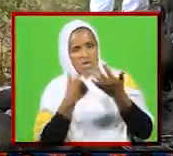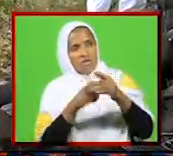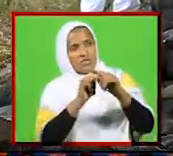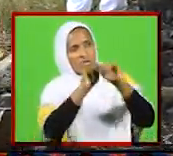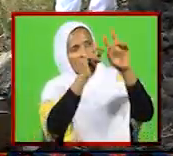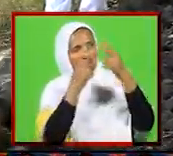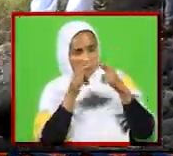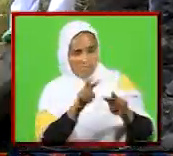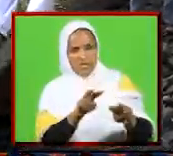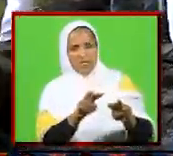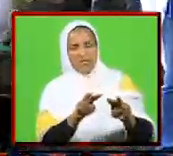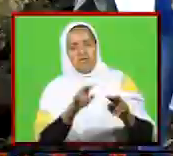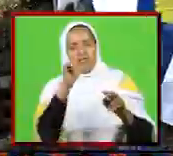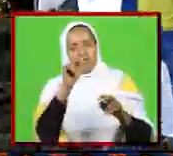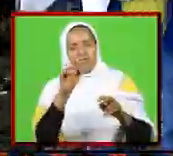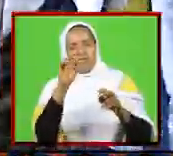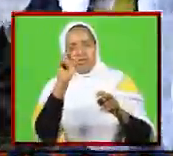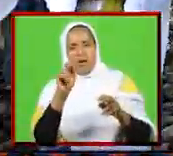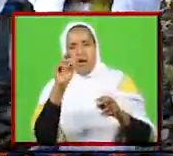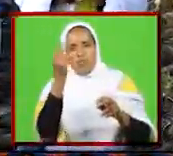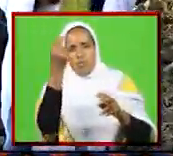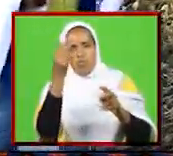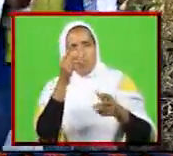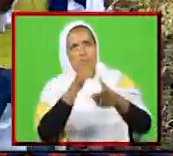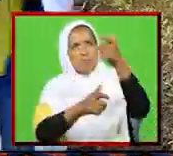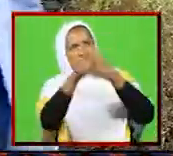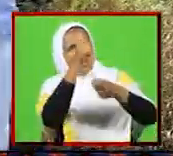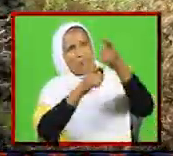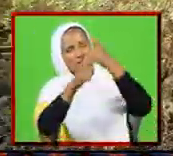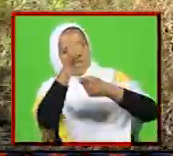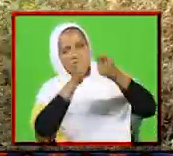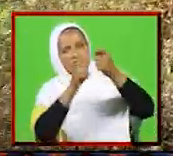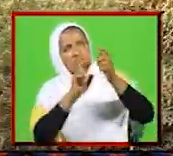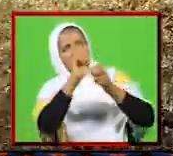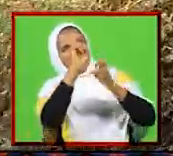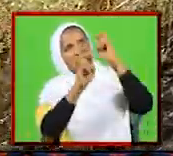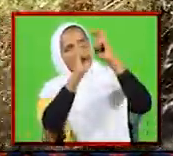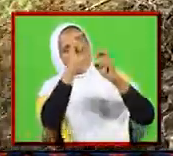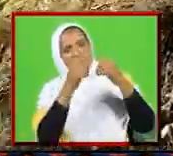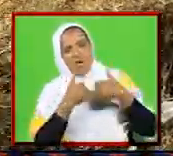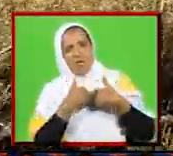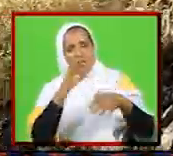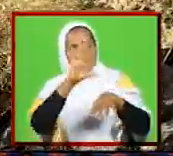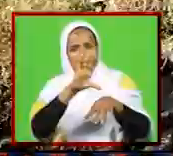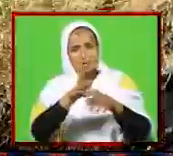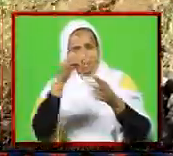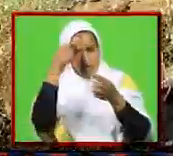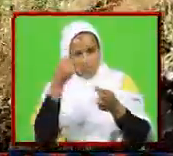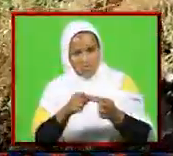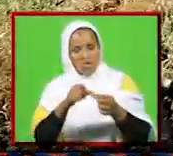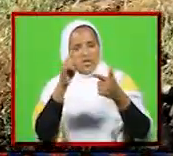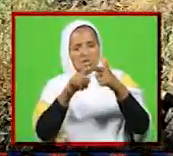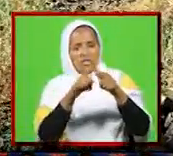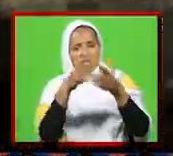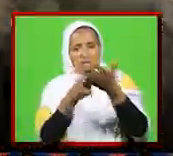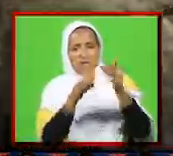እንግዲህ ይህንን ተራራ ስንመለከት የደብረ ዳሞን በገመድ የሚወጣጫ ያለውን ገዳም